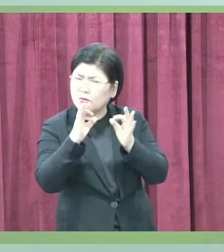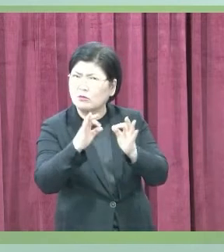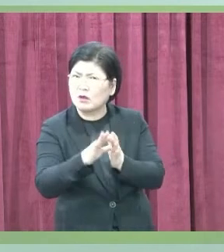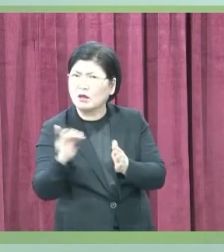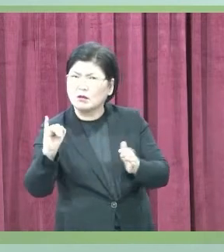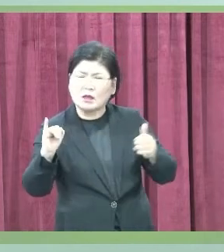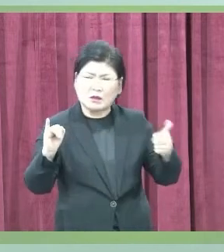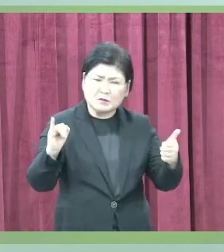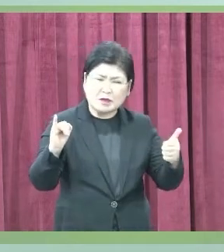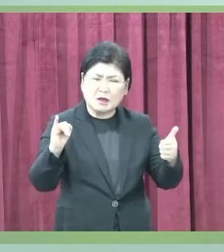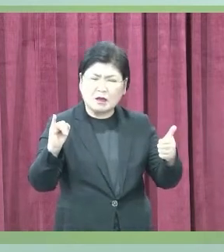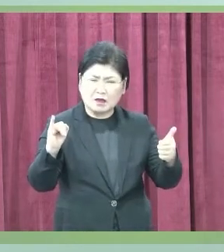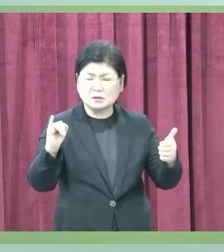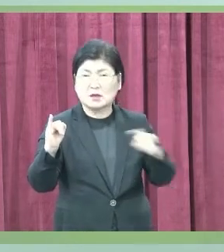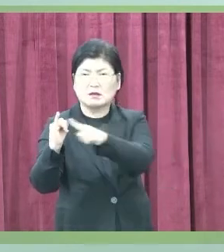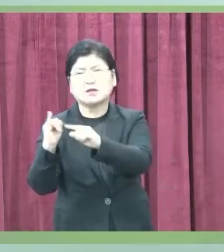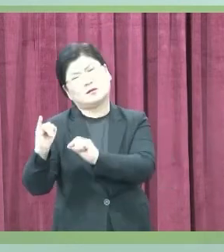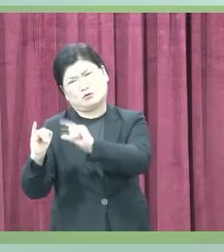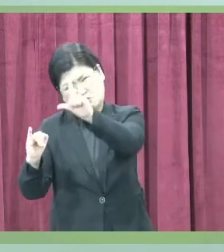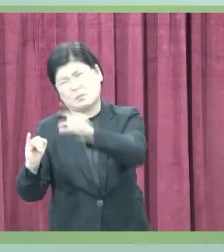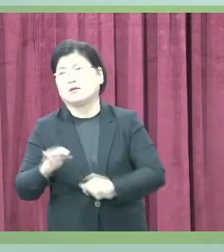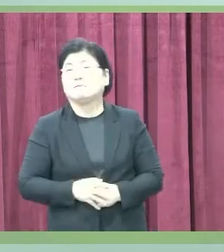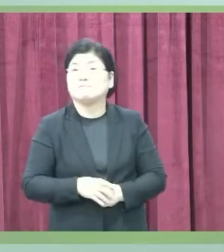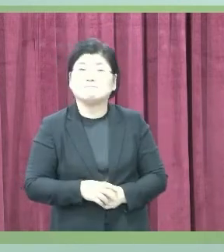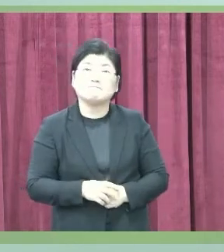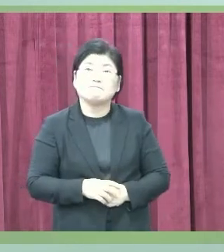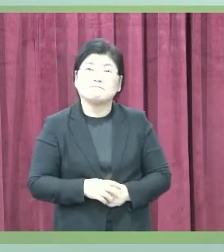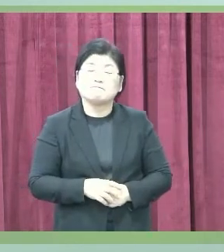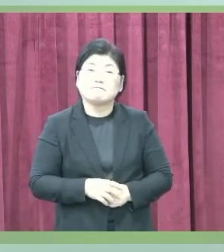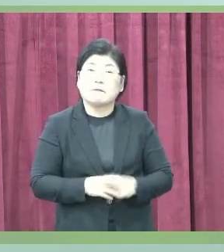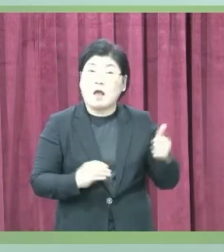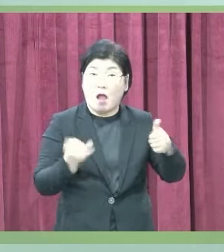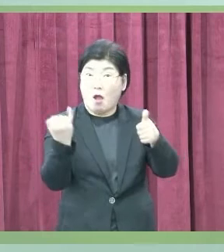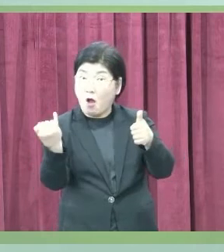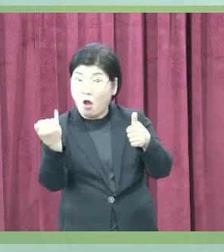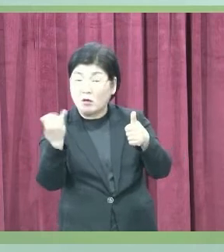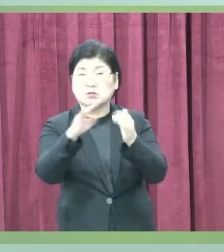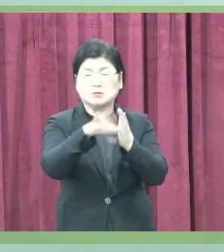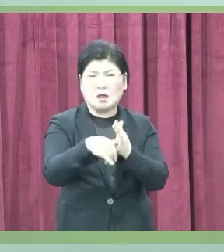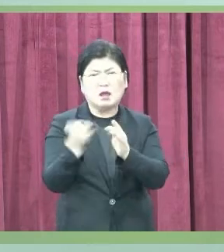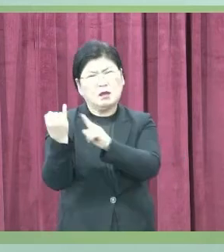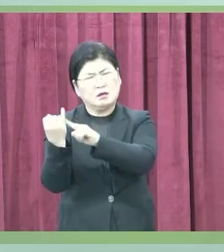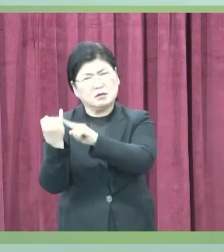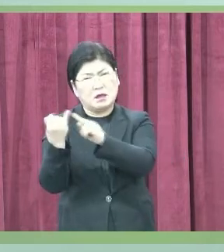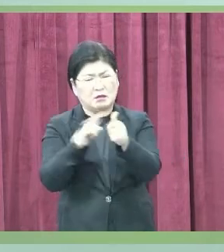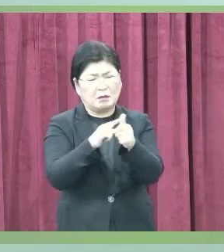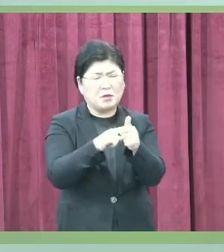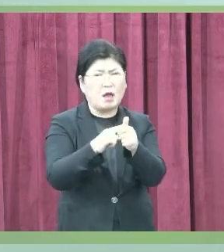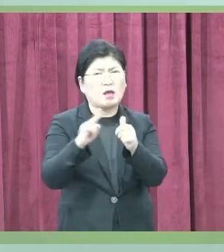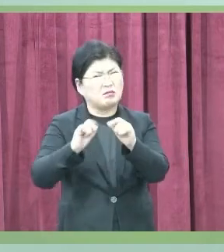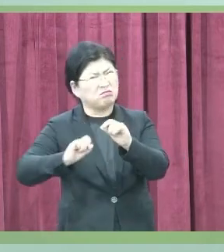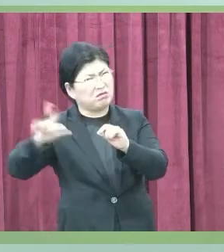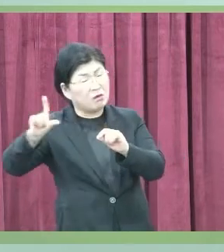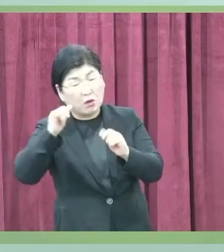여자분이 남자가 보다 높으십니다. 예. 그래서 성별로 보면은 어쨌든 여자분이 남자보다 높고, 이거는